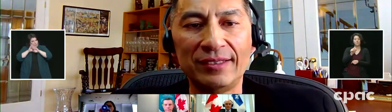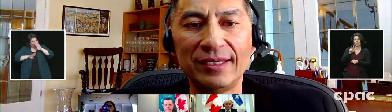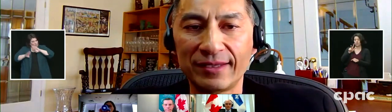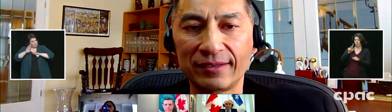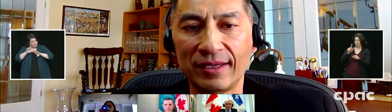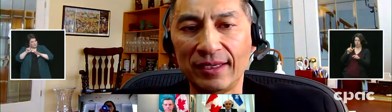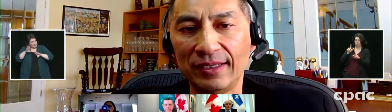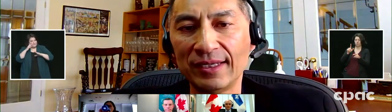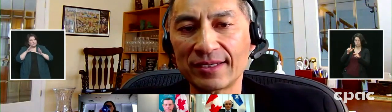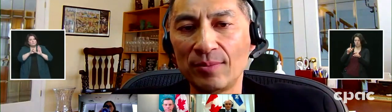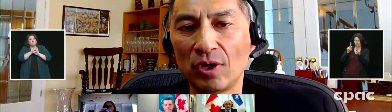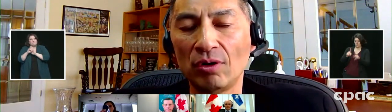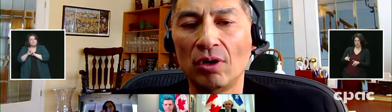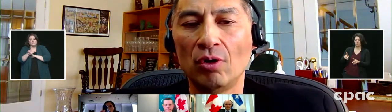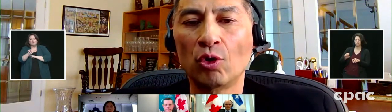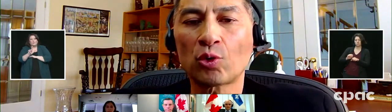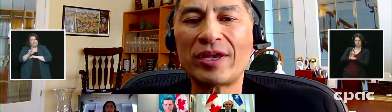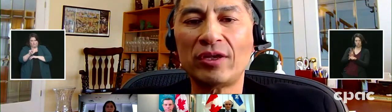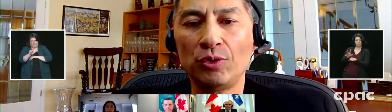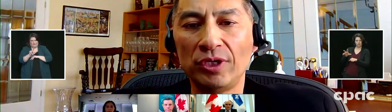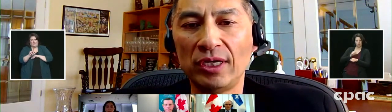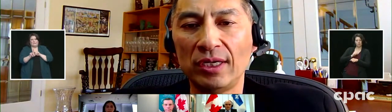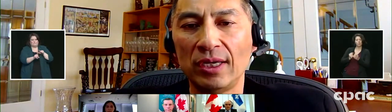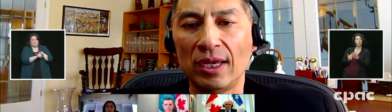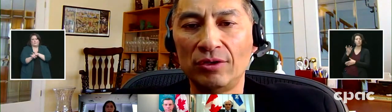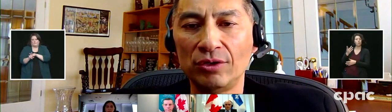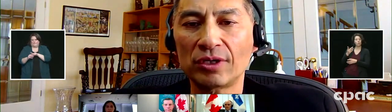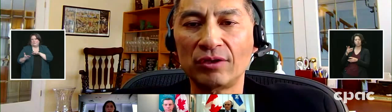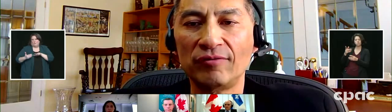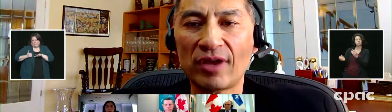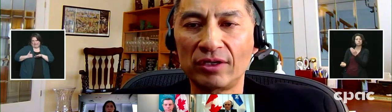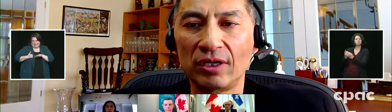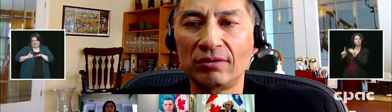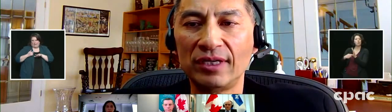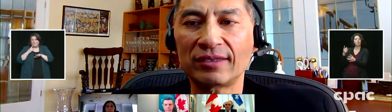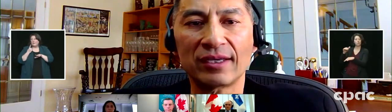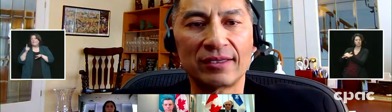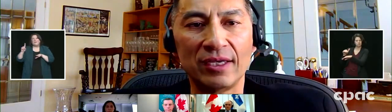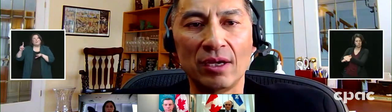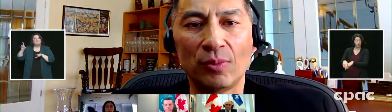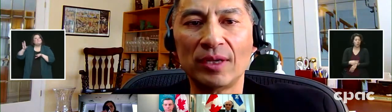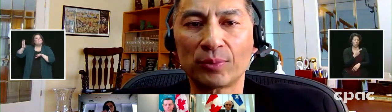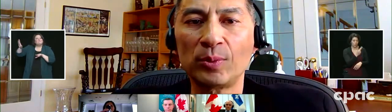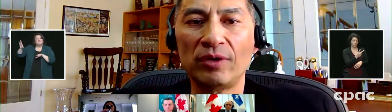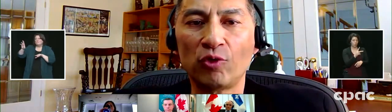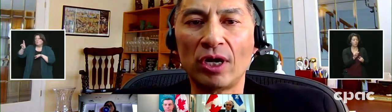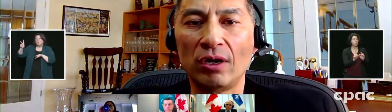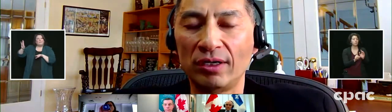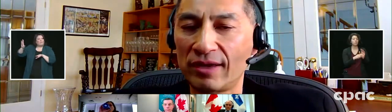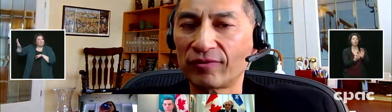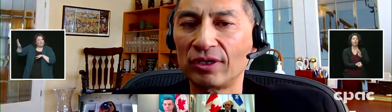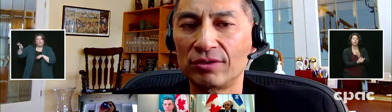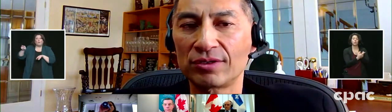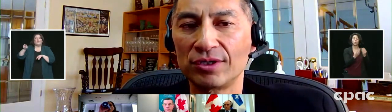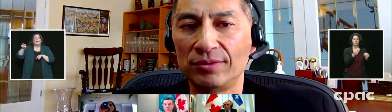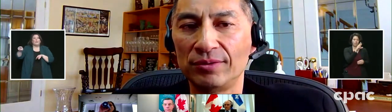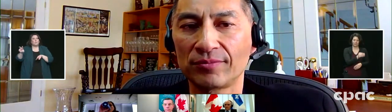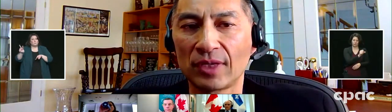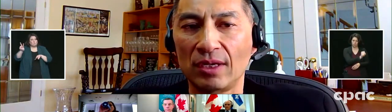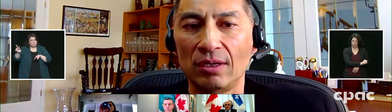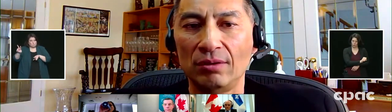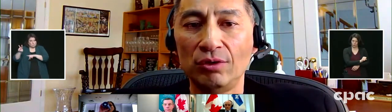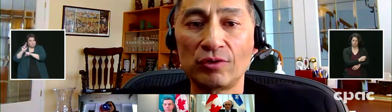variants détectés initialement au Royaume-Uni et 2 cas de variants détectés pour la première fois en Afrique du